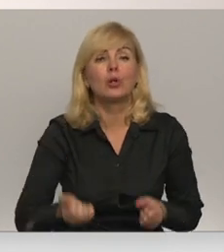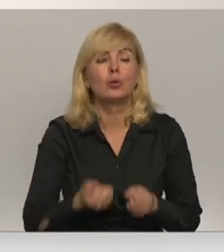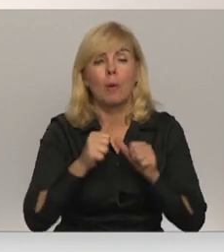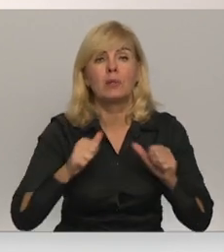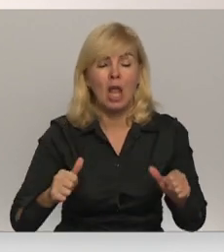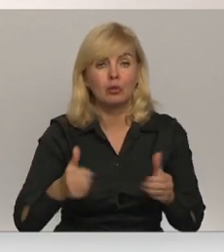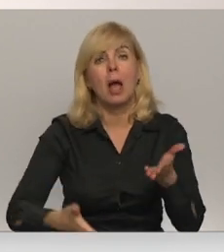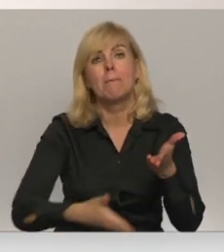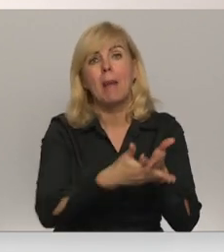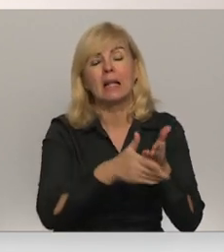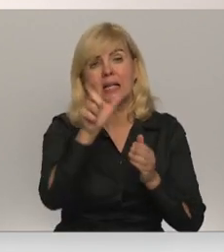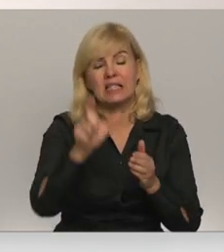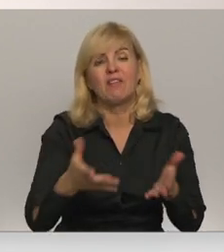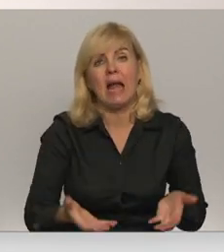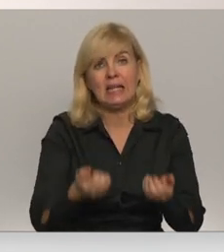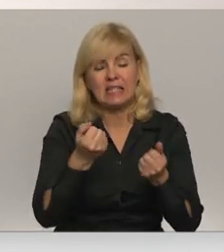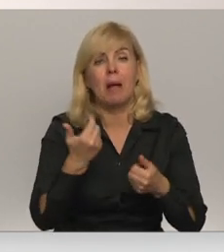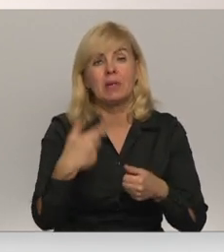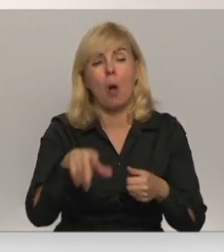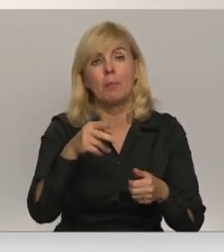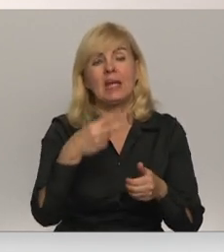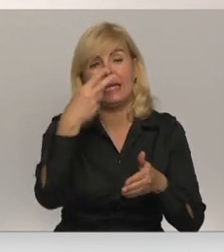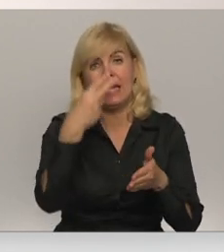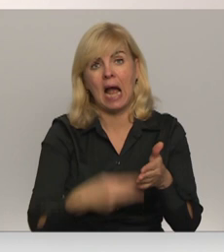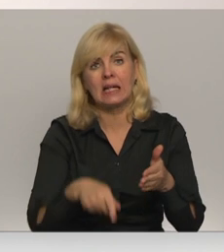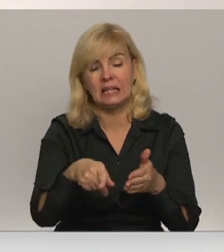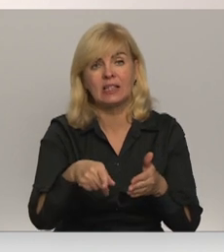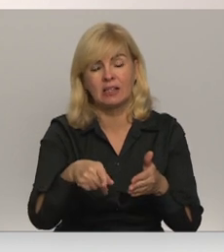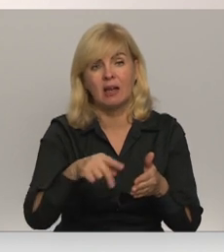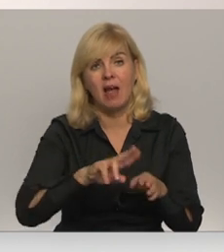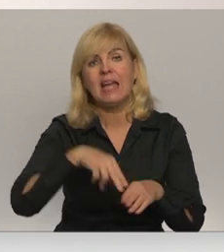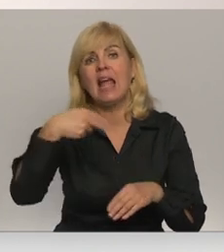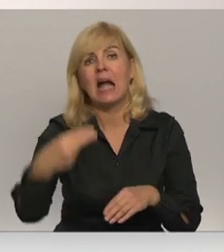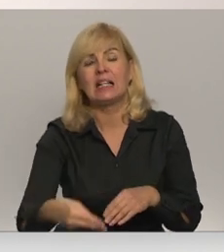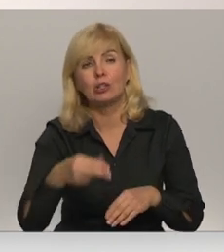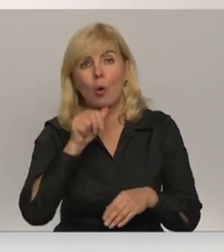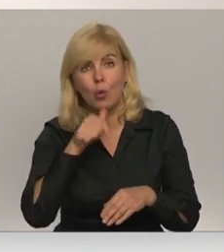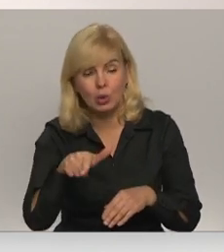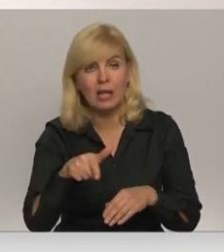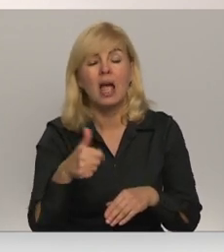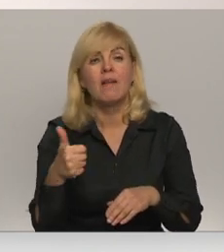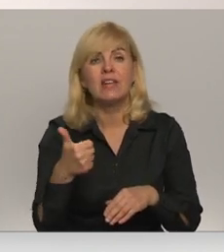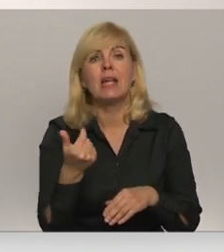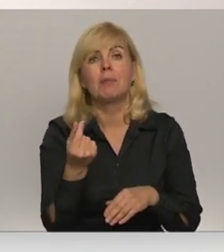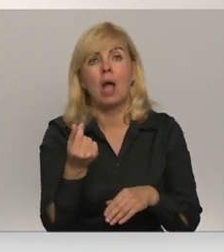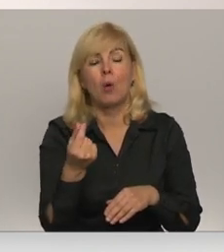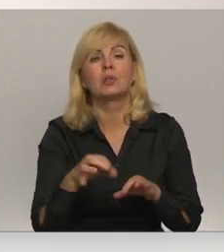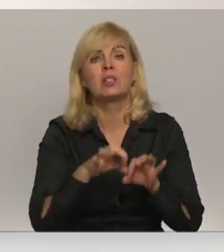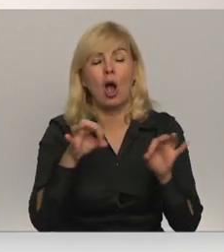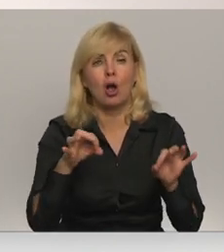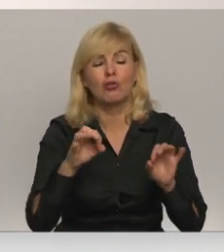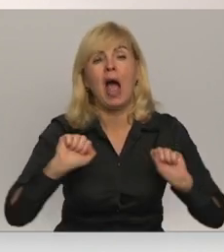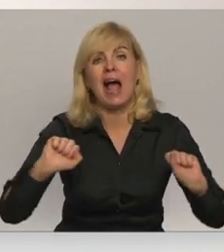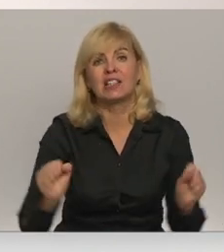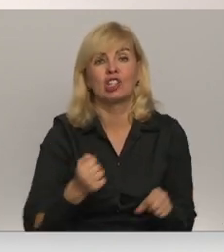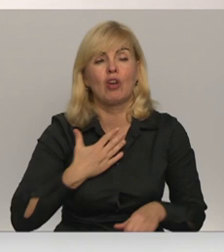ledus cilvēku, kurš jau bija iekrits ūdenī, pareizāk sakot, ja, un viņam jau bija sākusies ķermiņa